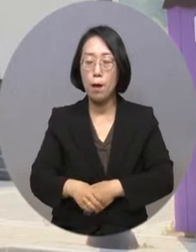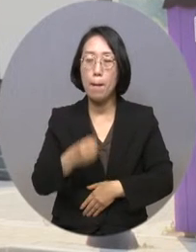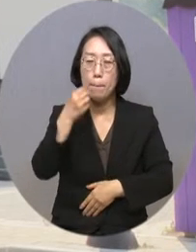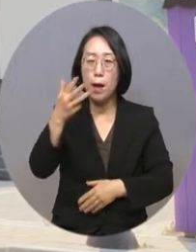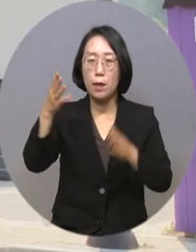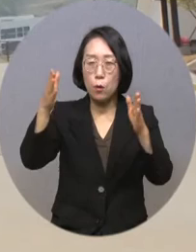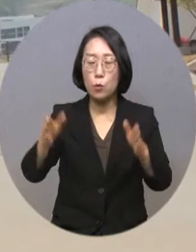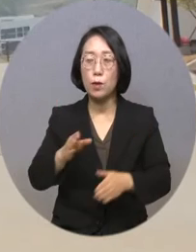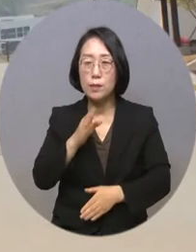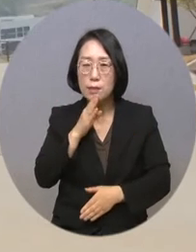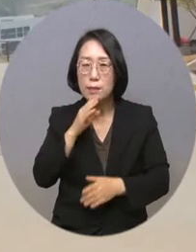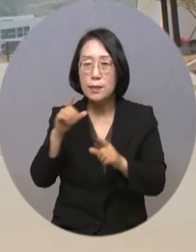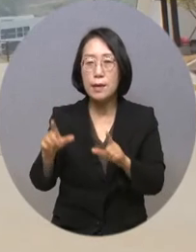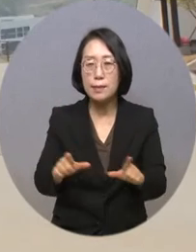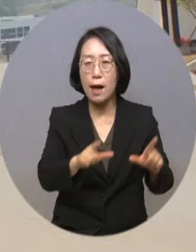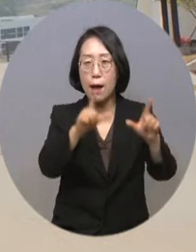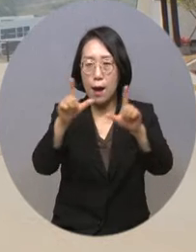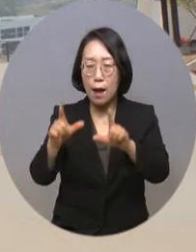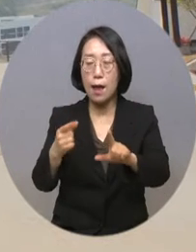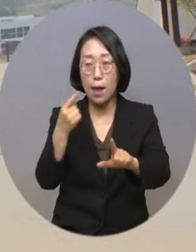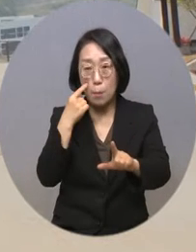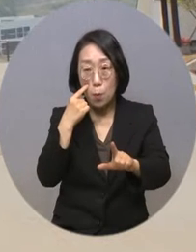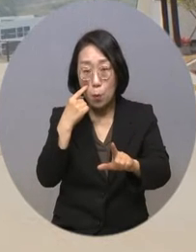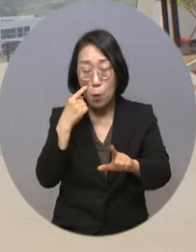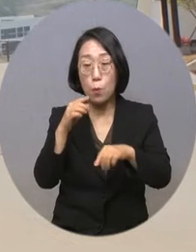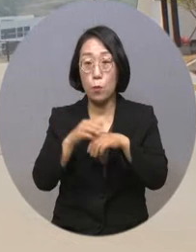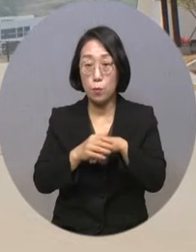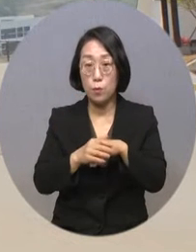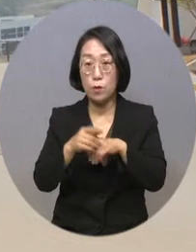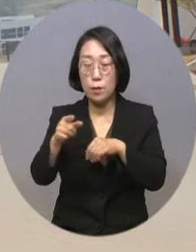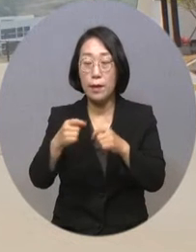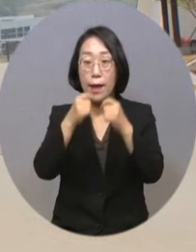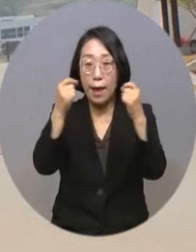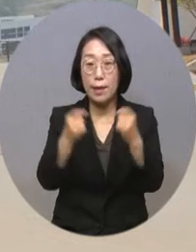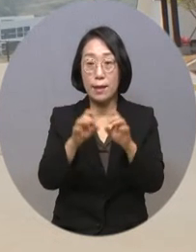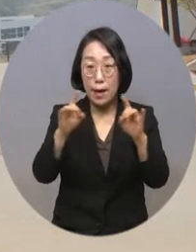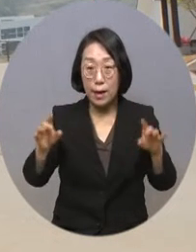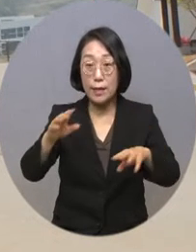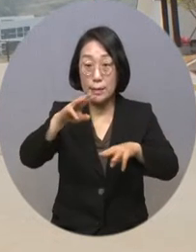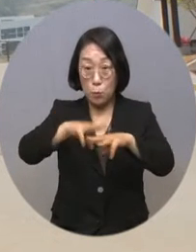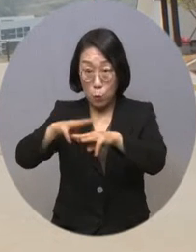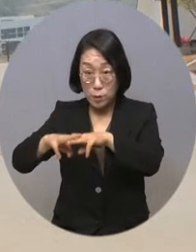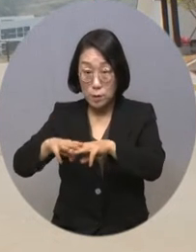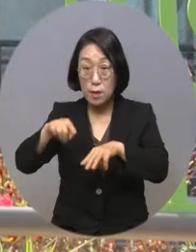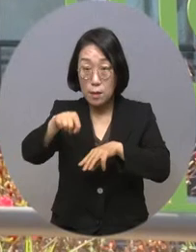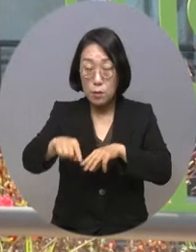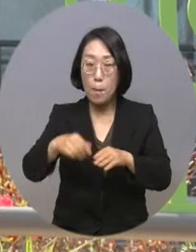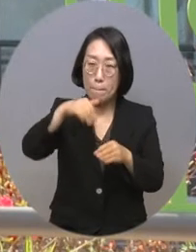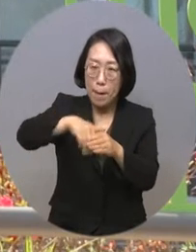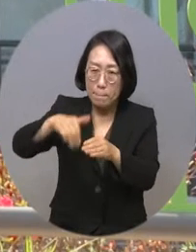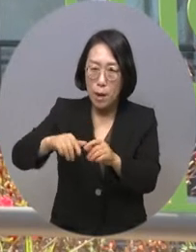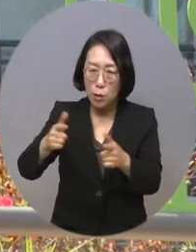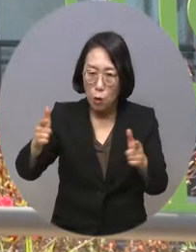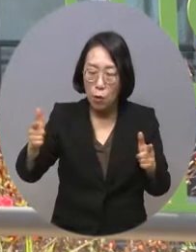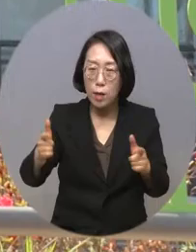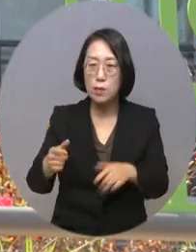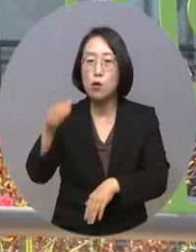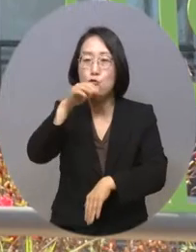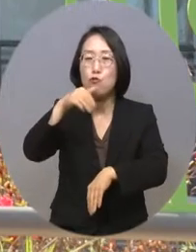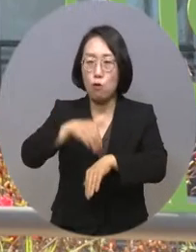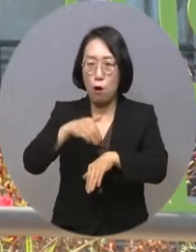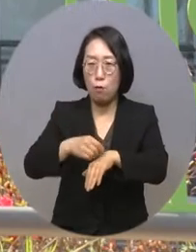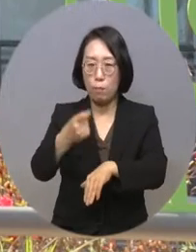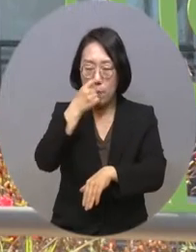8개월간 생활동에서 농촌 생활을 직접 체험하고 개인별 실습농장에서 영농체험과 다양한 적응 훈련의